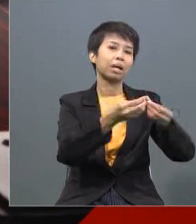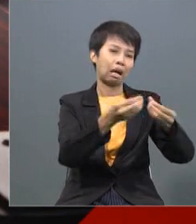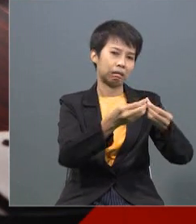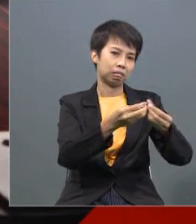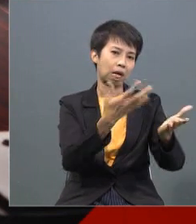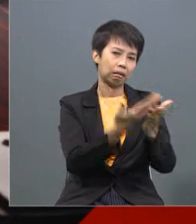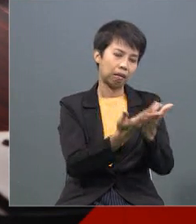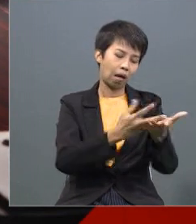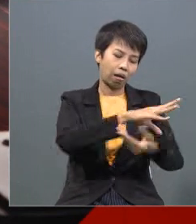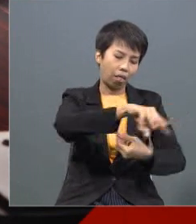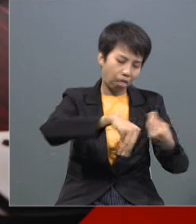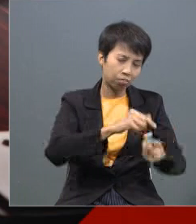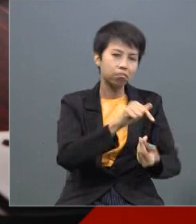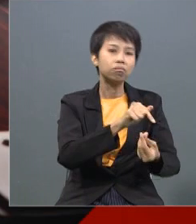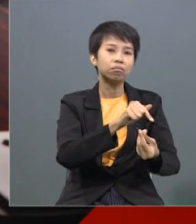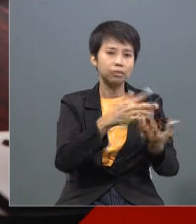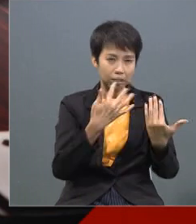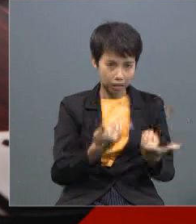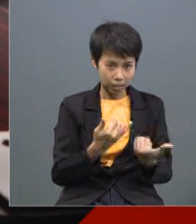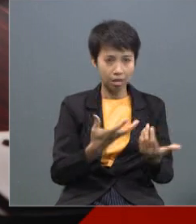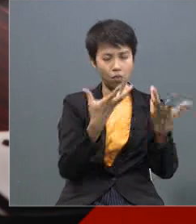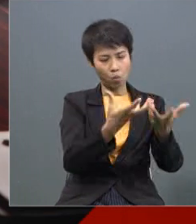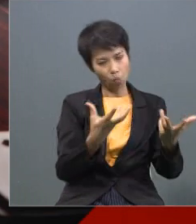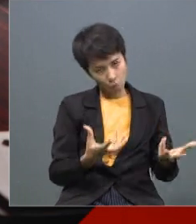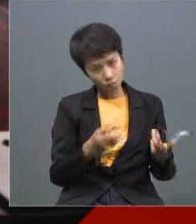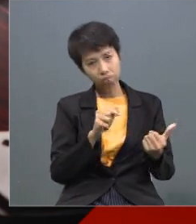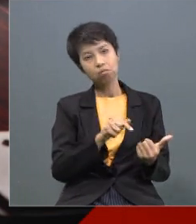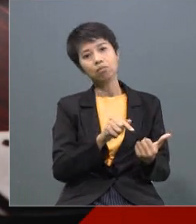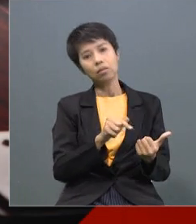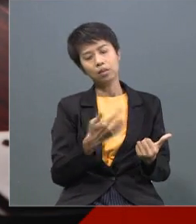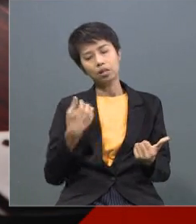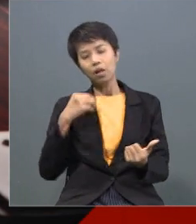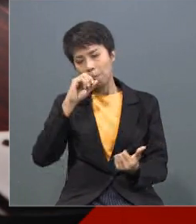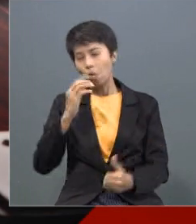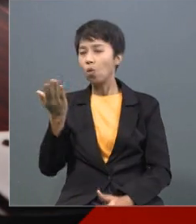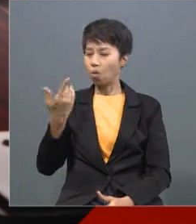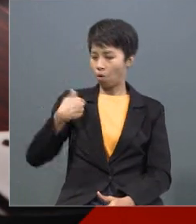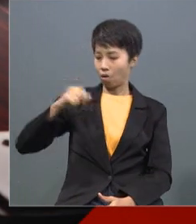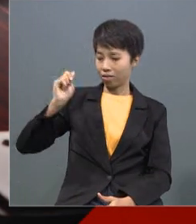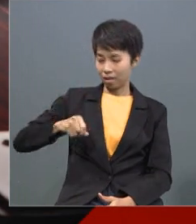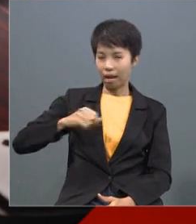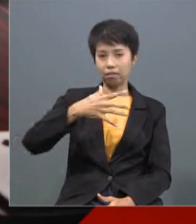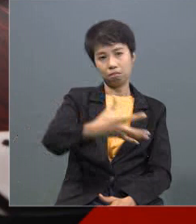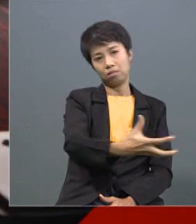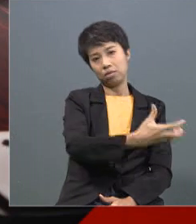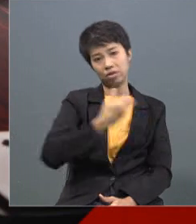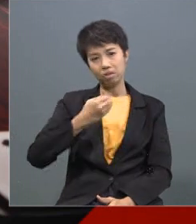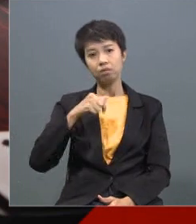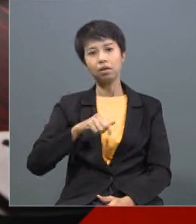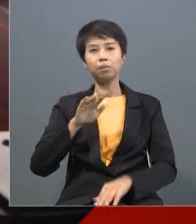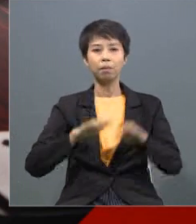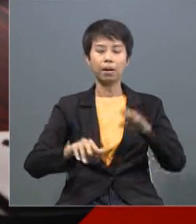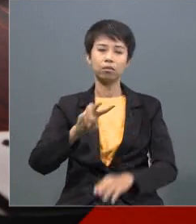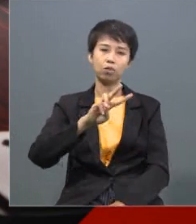ฟอกเงินโดยมีทรัพย์สินที่ปปงค่ะมีการยื่นคำร้องขอให้ศาลมีคำสั่งให้ตกเป็นของแผ่นดินแล้วจำนวน